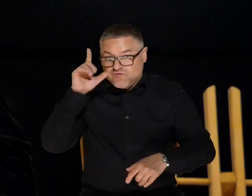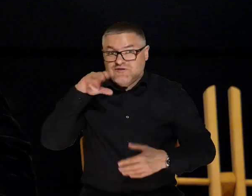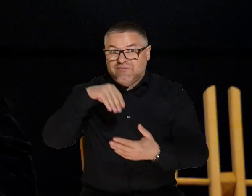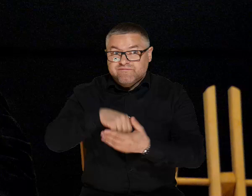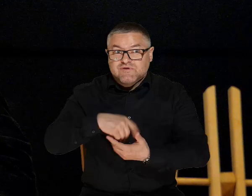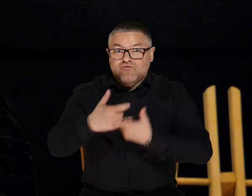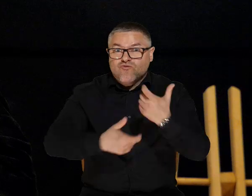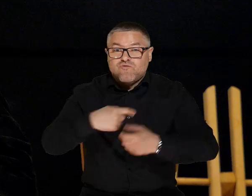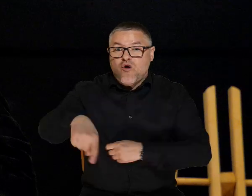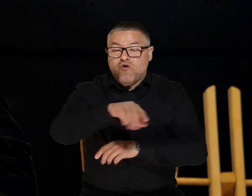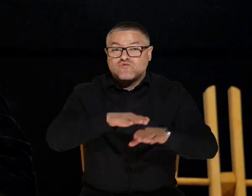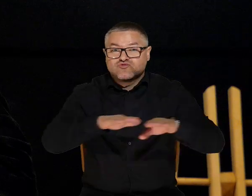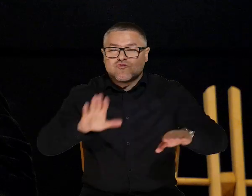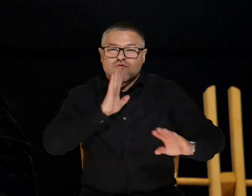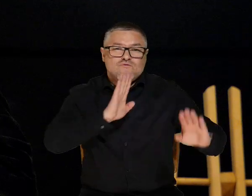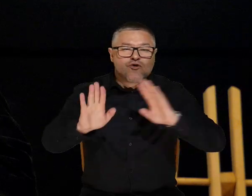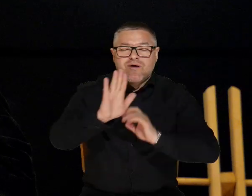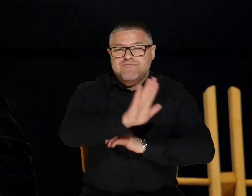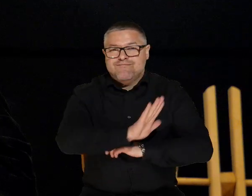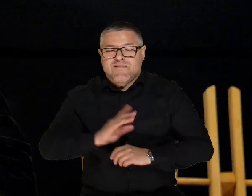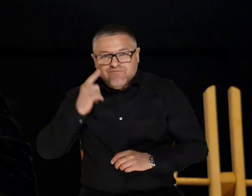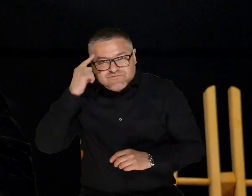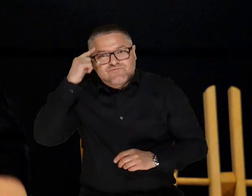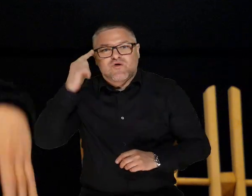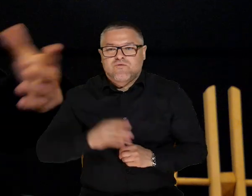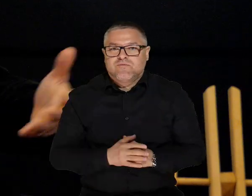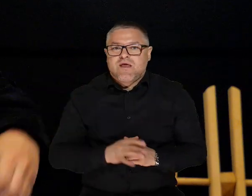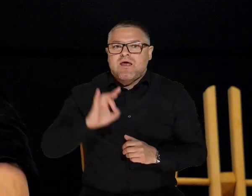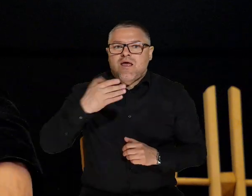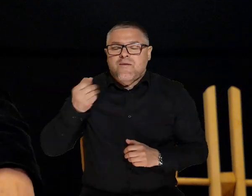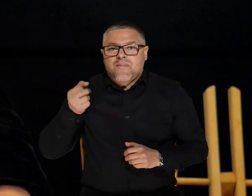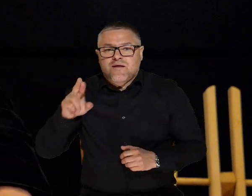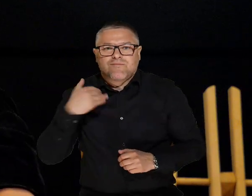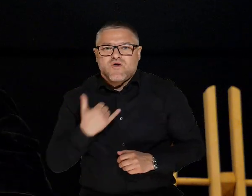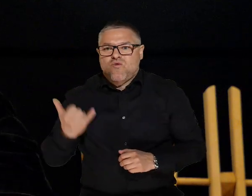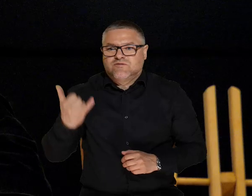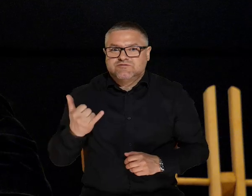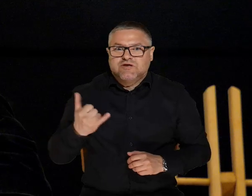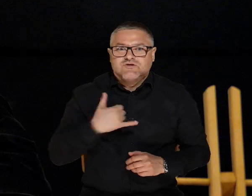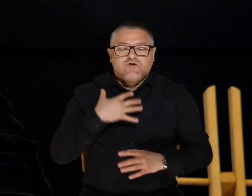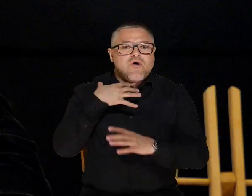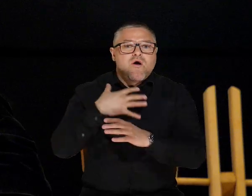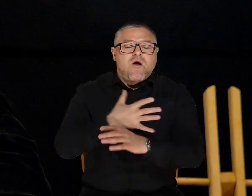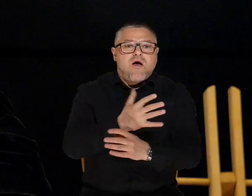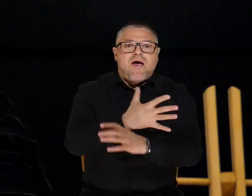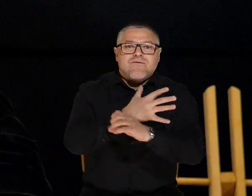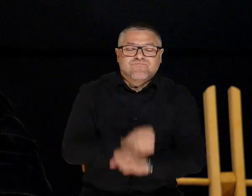w ten proces, mieli podobne wspomnienia, tak? Nie wiem, Bronisław Geremek też był przecież dzieckiem ocalałym z Holokaustu.